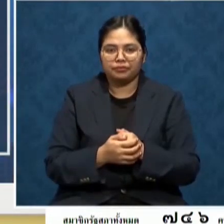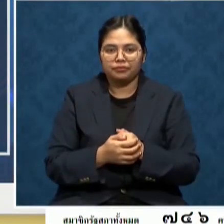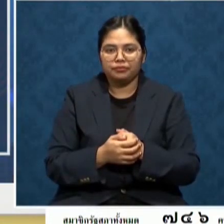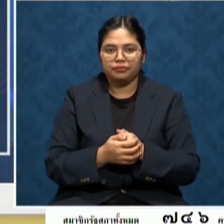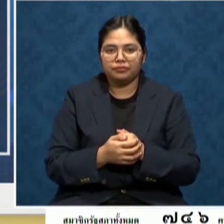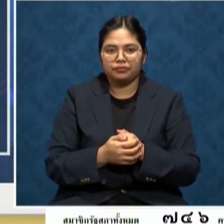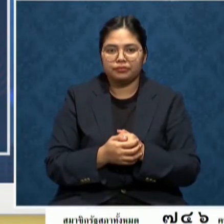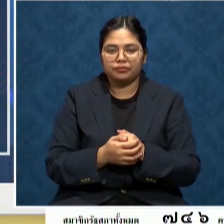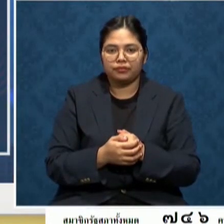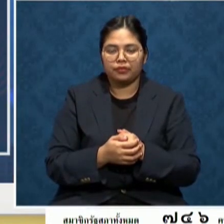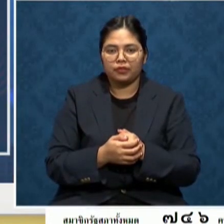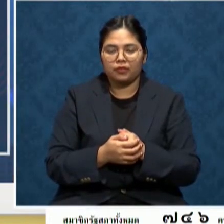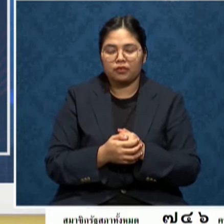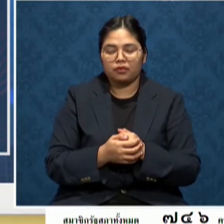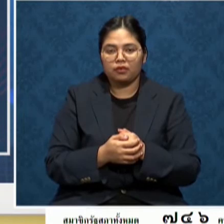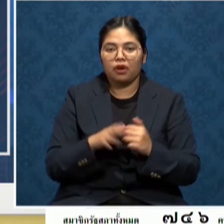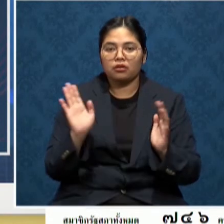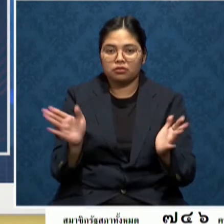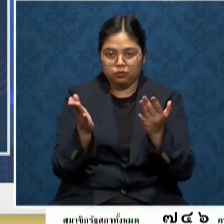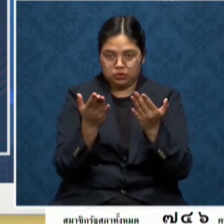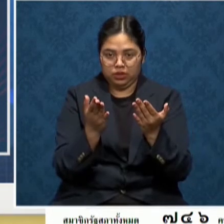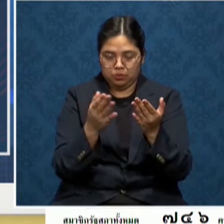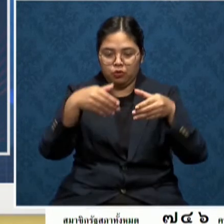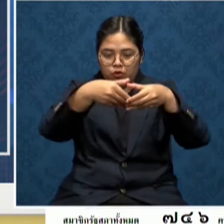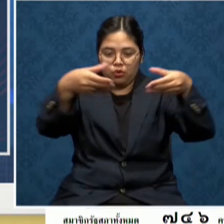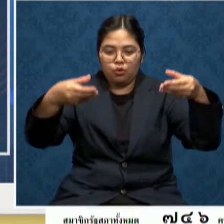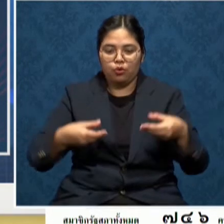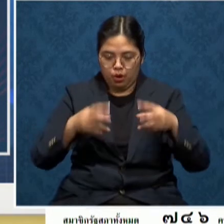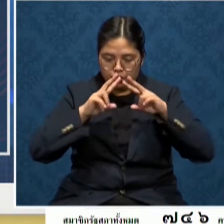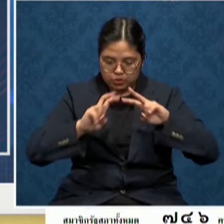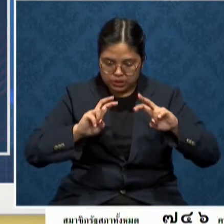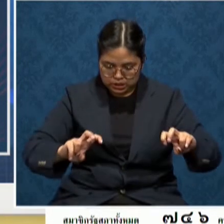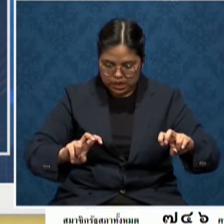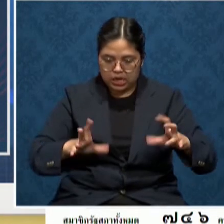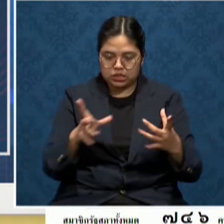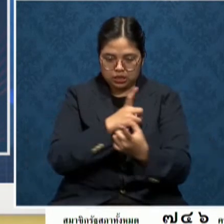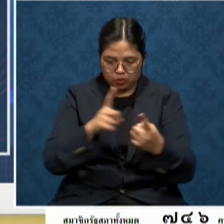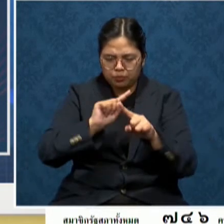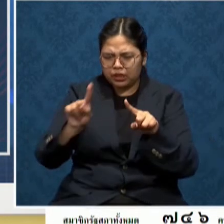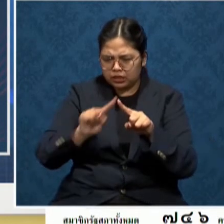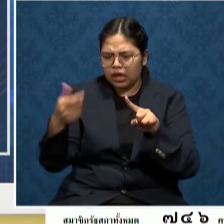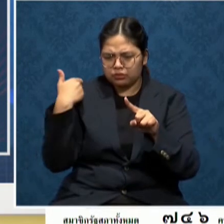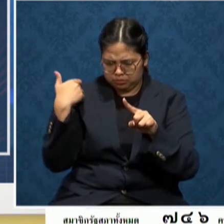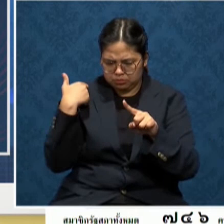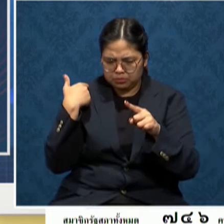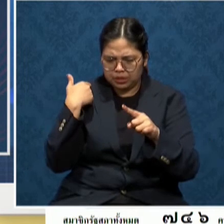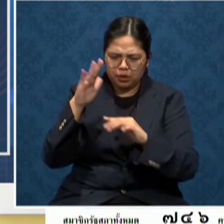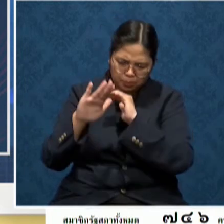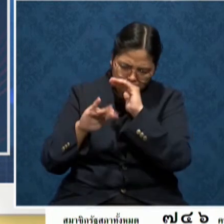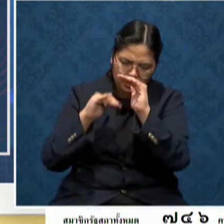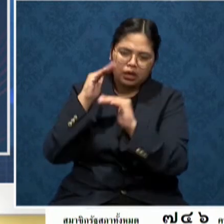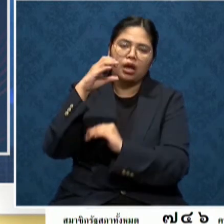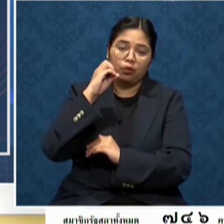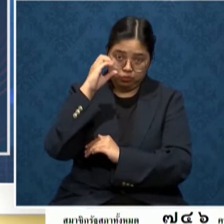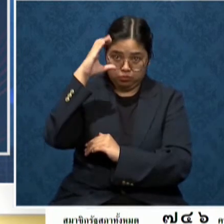ประเดนต่อมาที่ท่านแลงว่าจะส่งเสริมงวิจัและพัฐนาด้สังคม วิธยศาตประยุควจัยขั้นแนวหนาเพื่ตอยอดให้เกิดการพฒนหาองคครู้ที